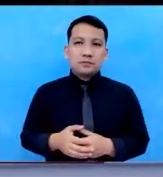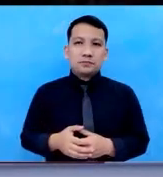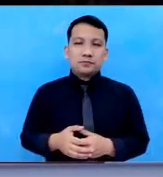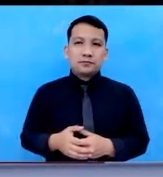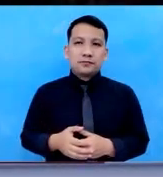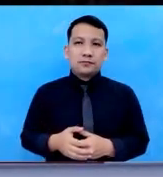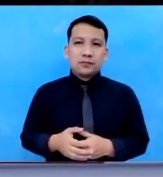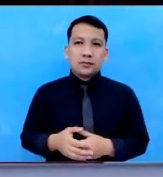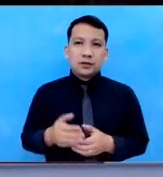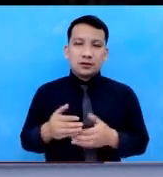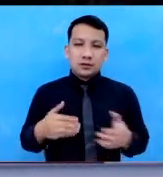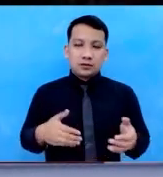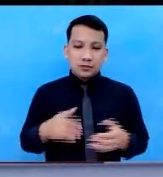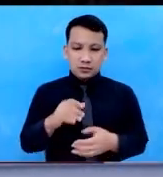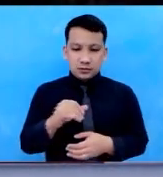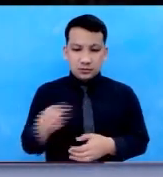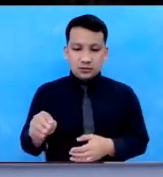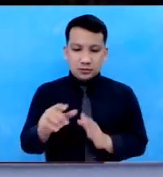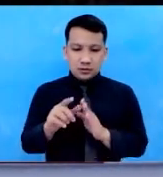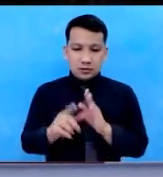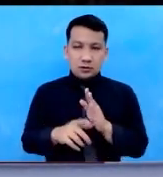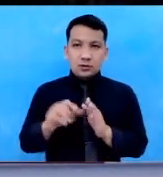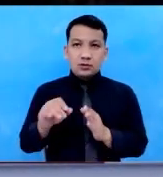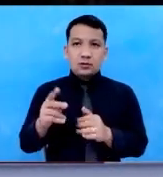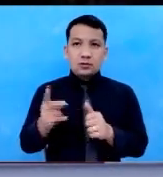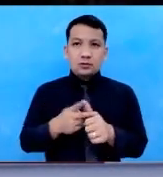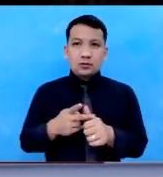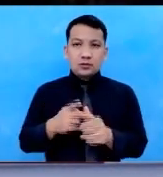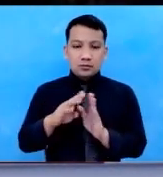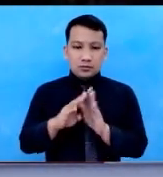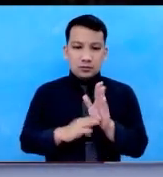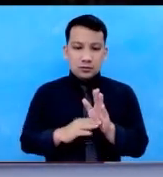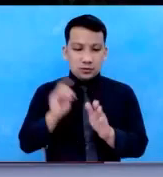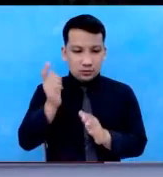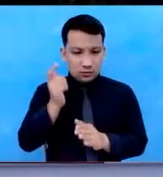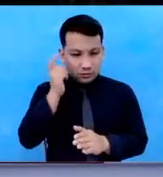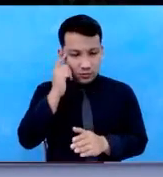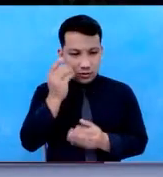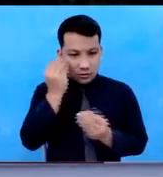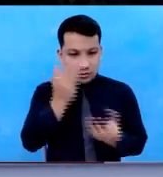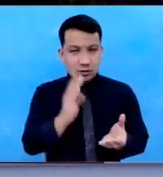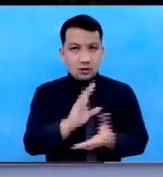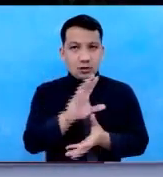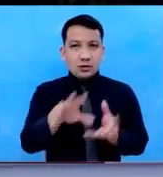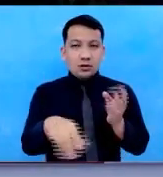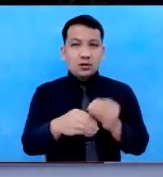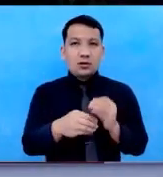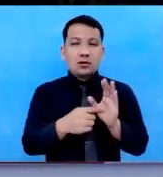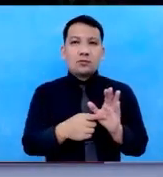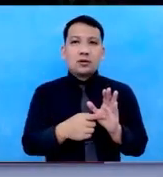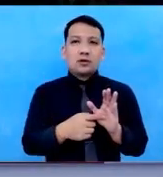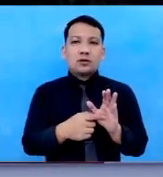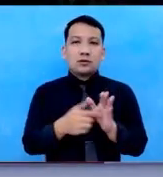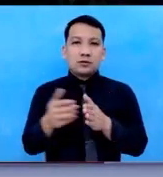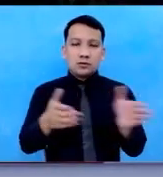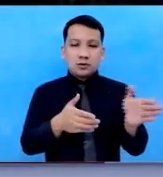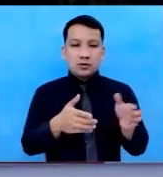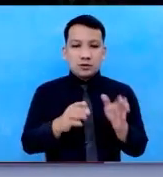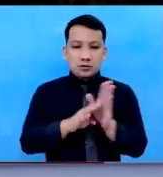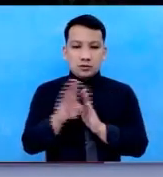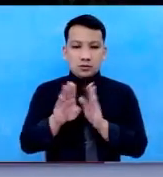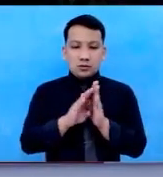Bukod sa SIM registration law, marami pang priority bills ang gobyerno. Pinag-usapan yan sa kauna-unahang Legislative Executive Development